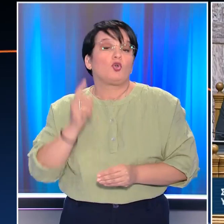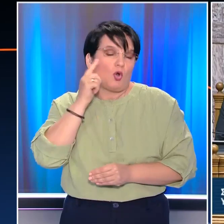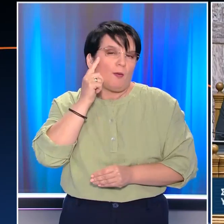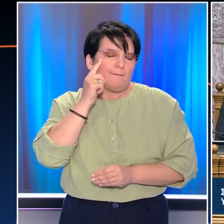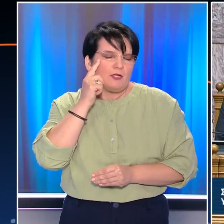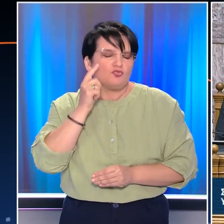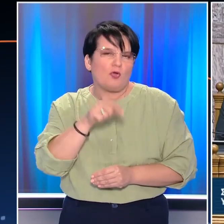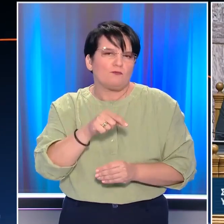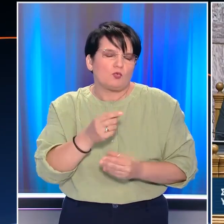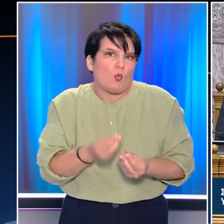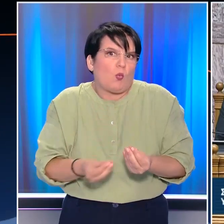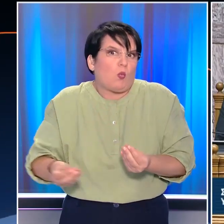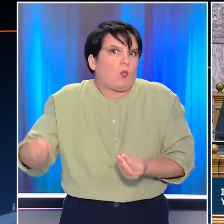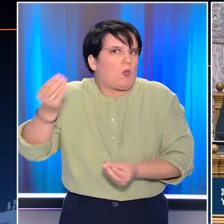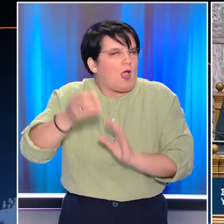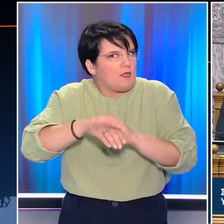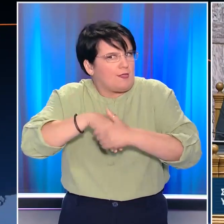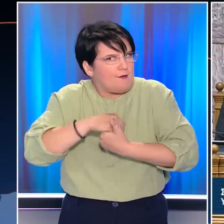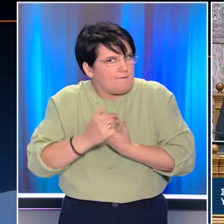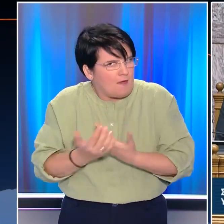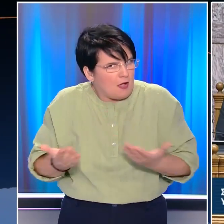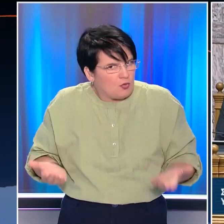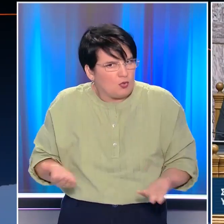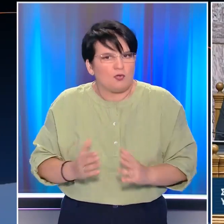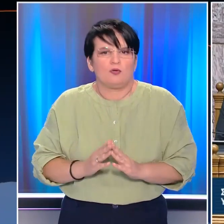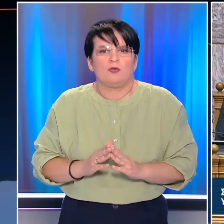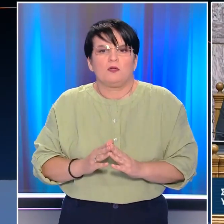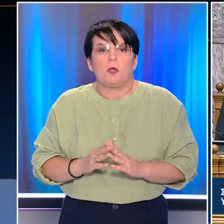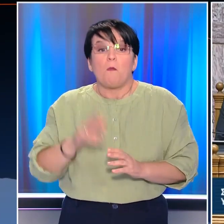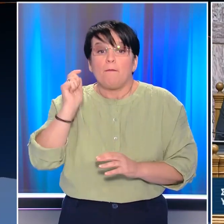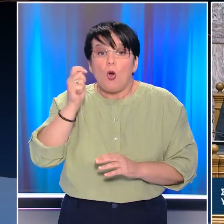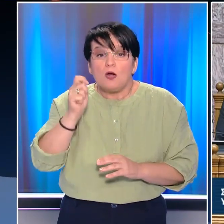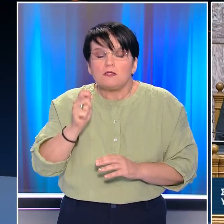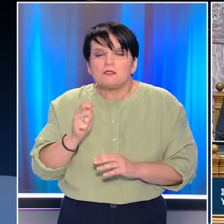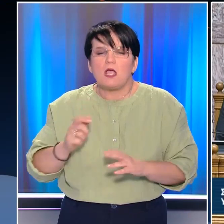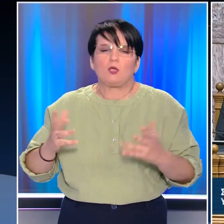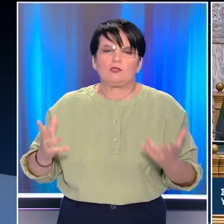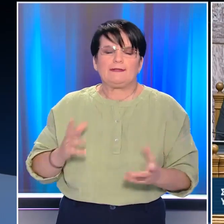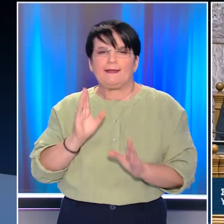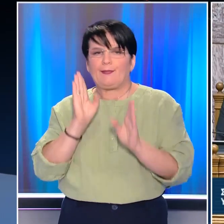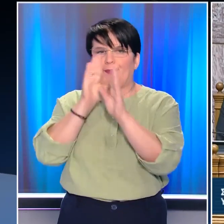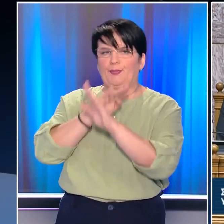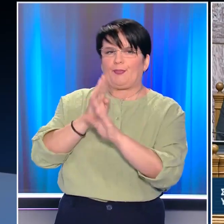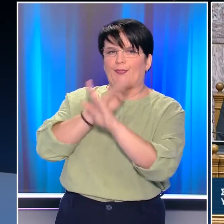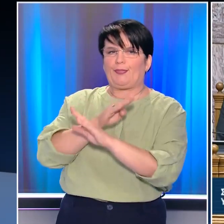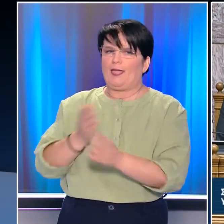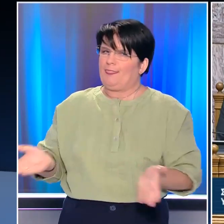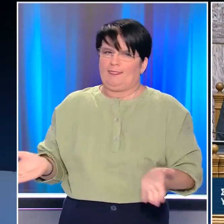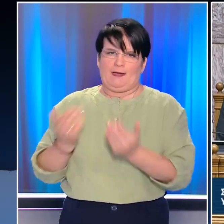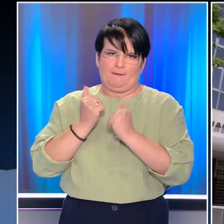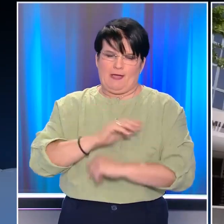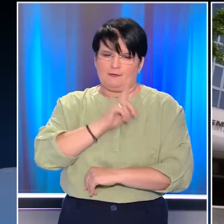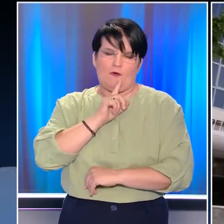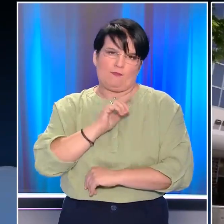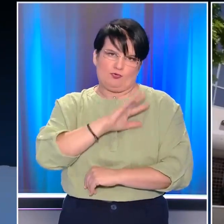θα προκαλέσει πλέον πολύ μεγάλο ενδιαφέρον και δεν θα αφήσει κανέναν πολιτικό την πολυτέλεια να κρύβεται όπως μέχρι